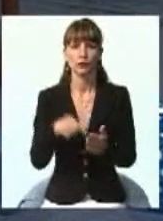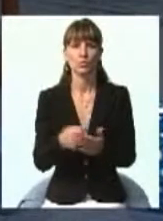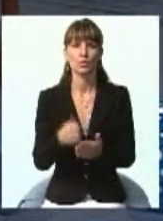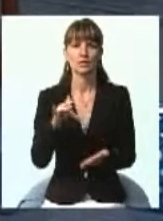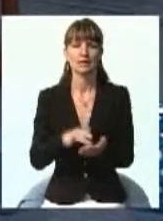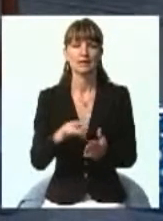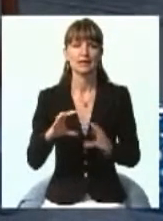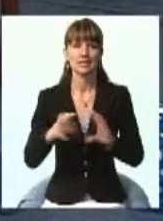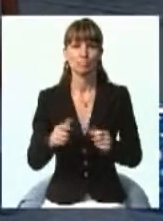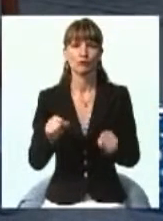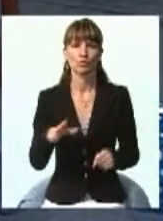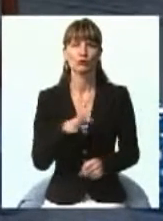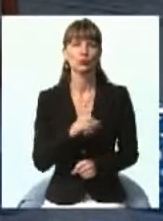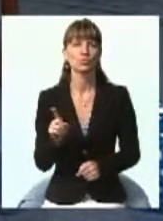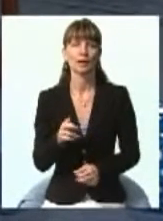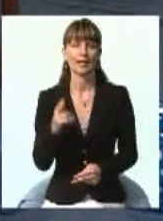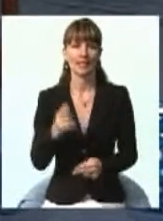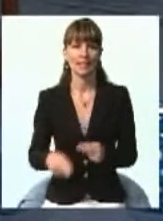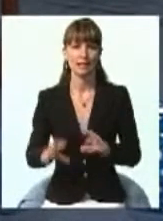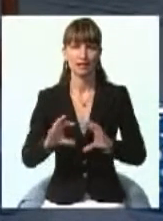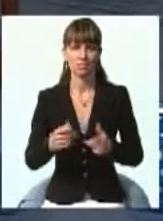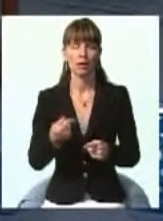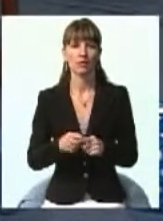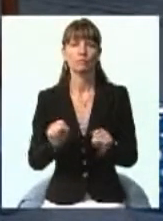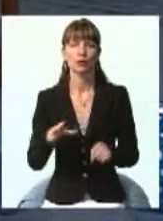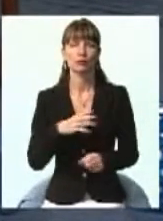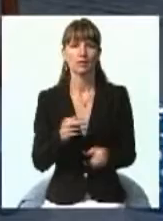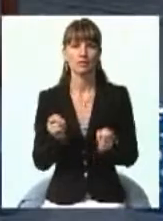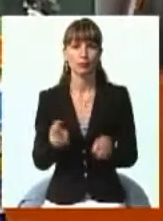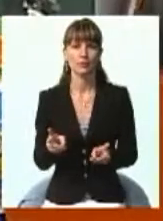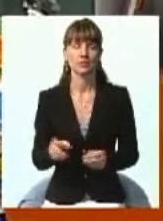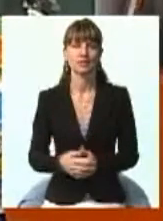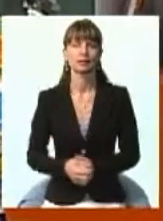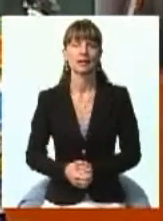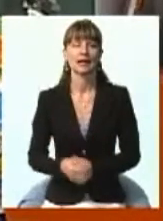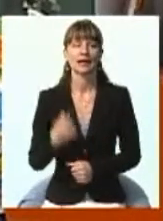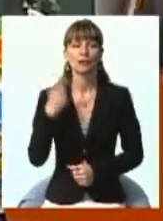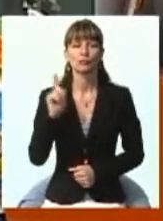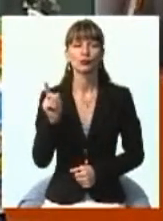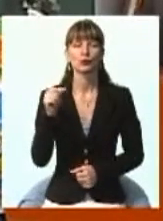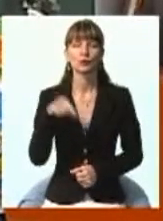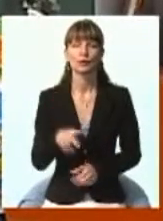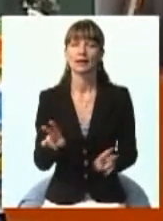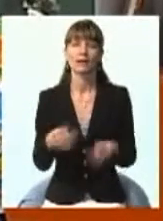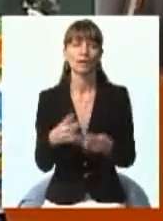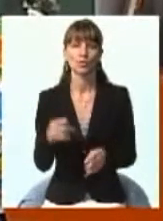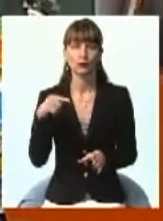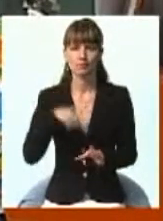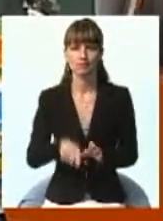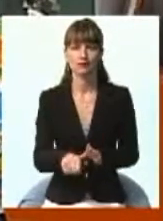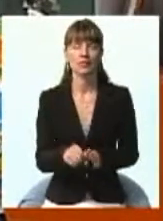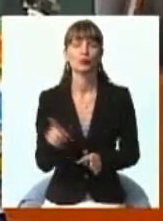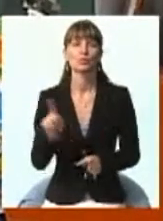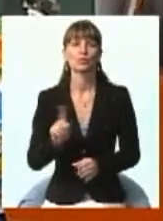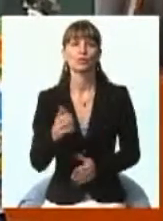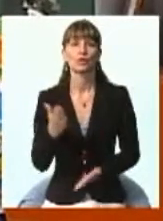Землі, може статися взагалі кінець Землі? Це ж теж може бути небезпечно. Мені здається, що туди не треба добиратися,